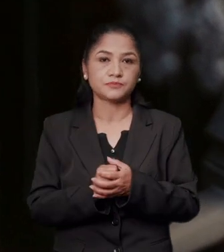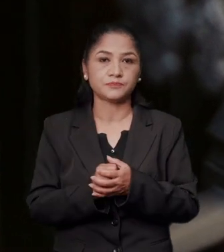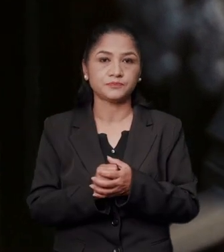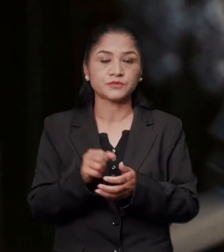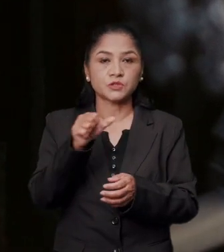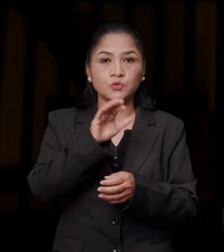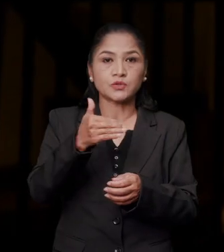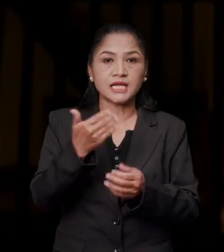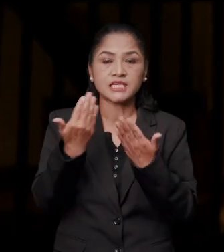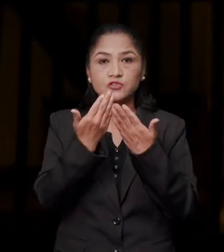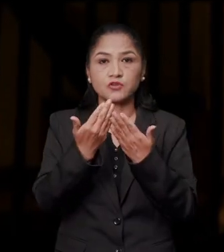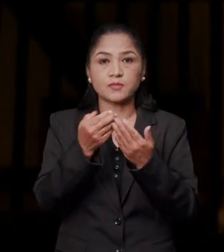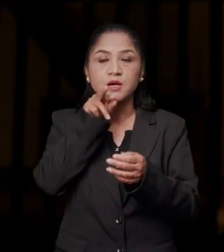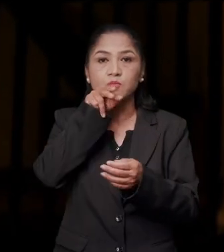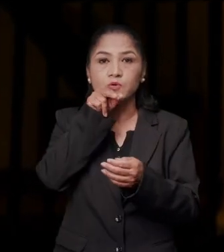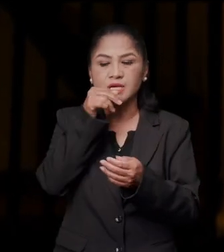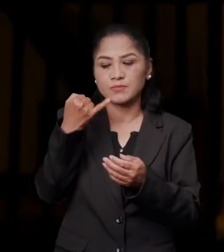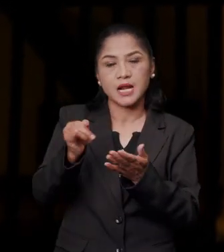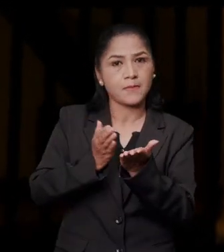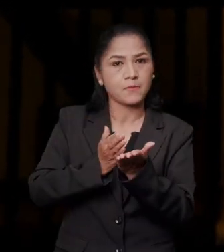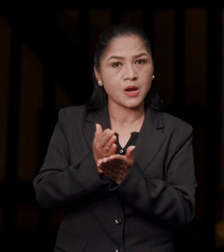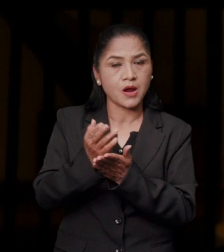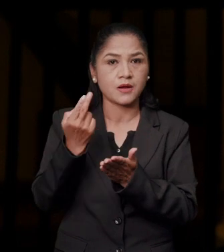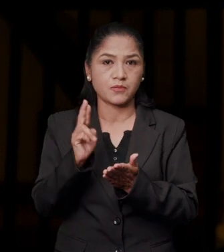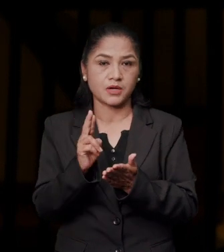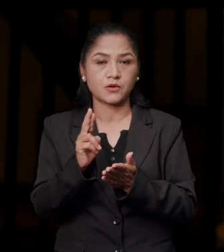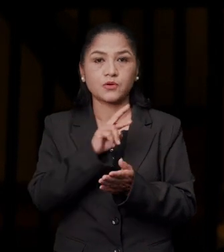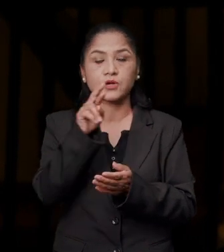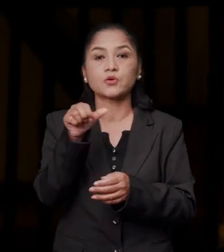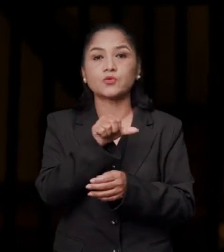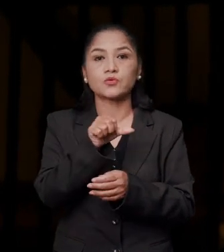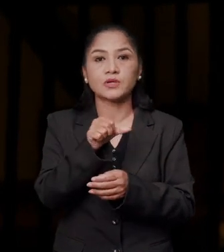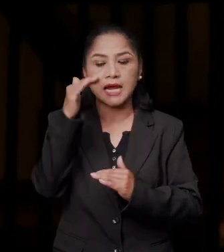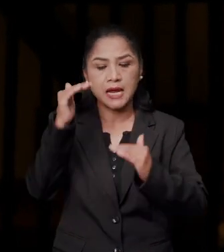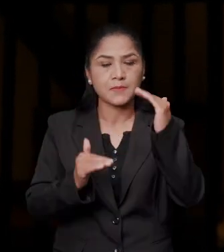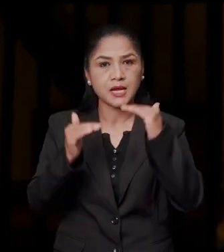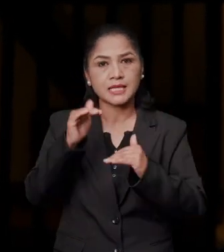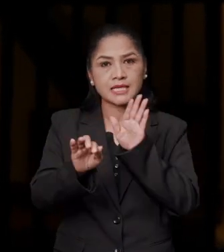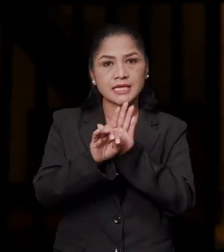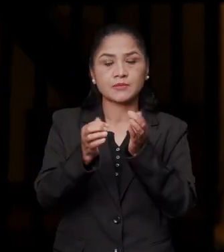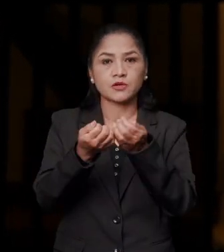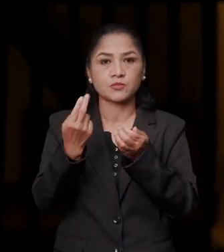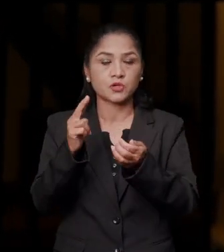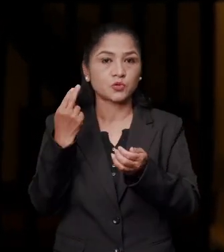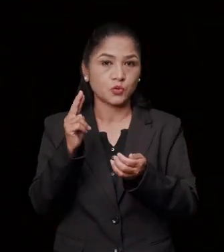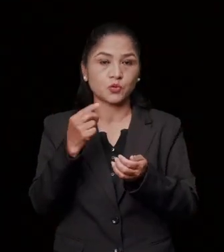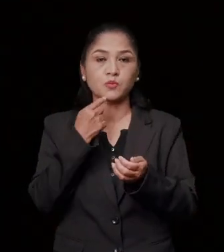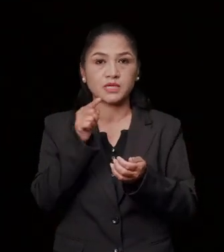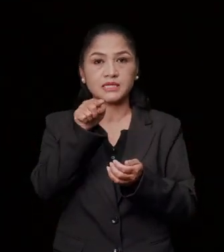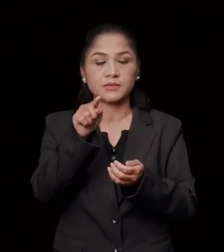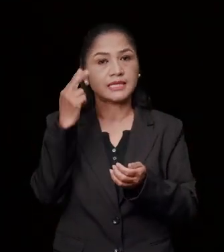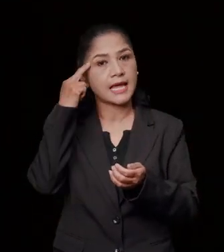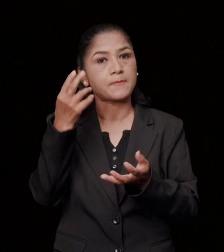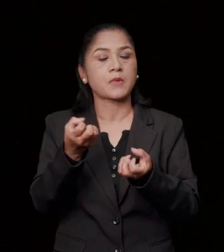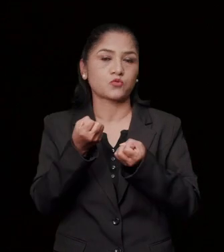पाउनेछौ। उनलाई स्कुलमा मौखिक रूपमा दुर्व्यवहार भएको र उनले भेदभावको सामना गर्नु परेको थियो भन्ने